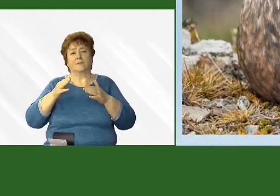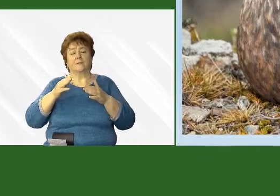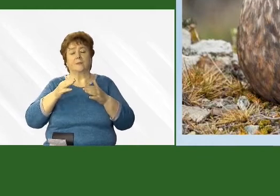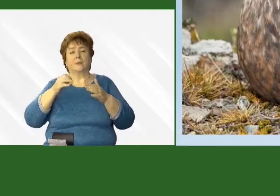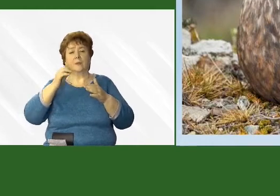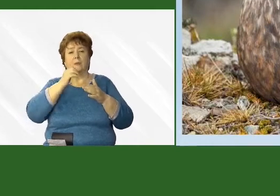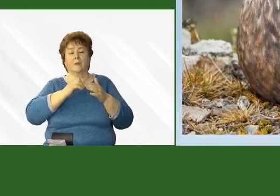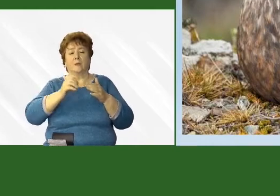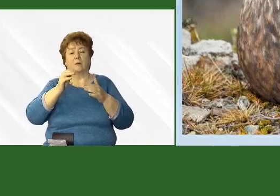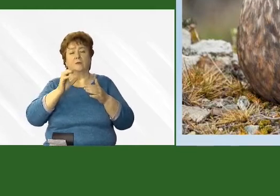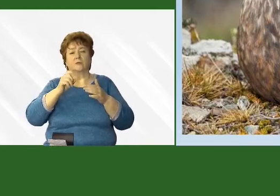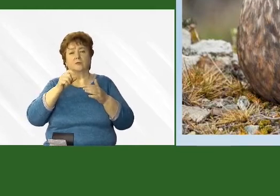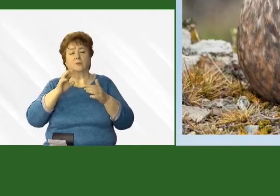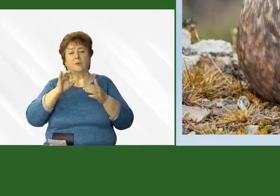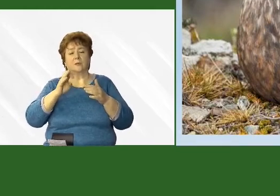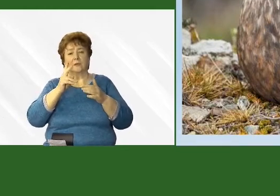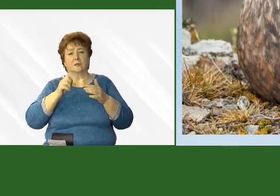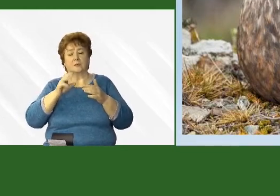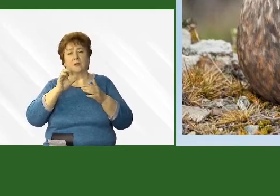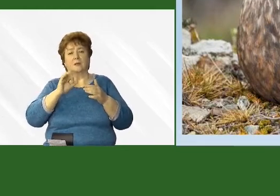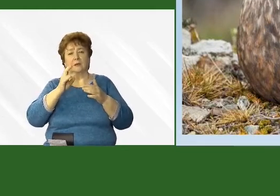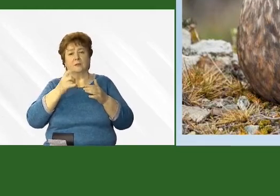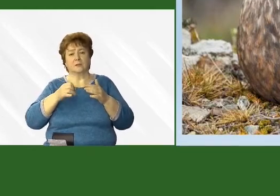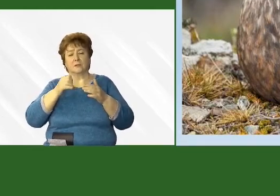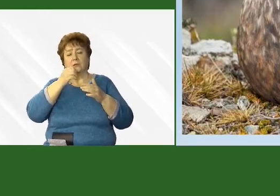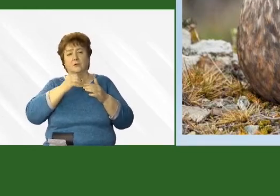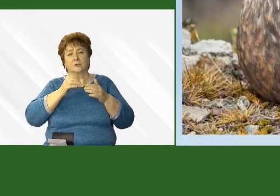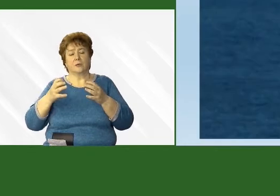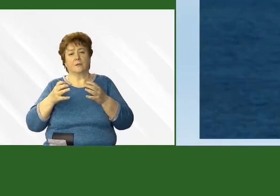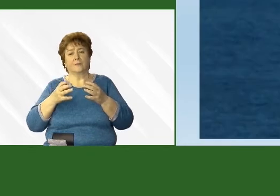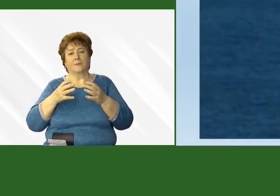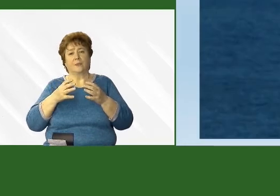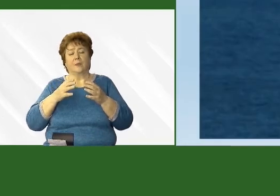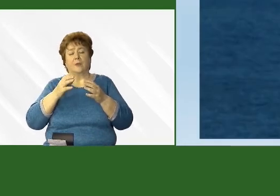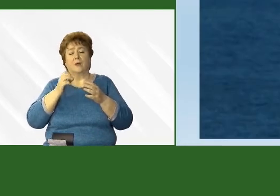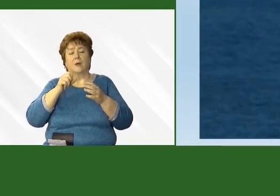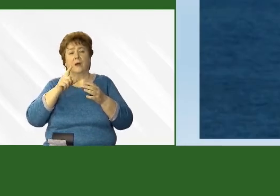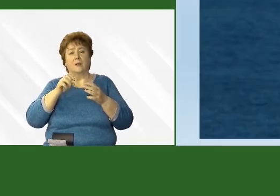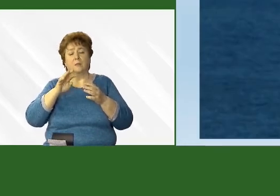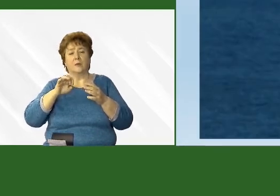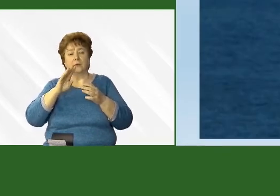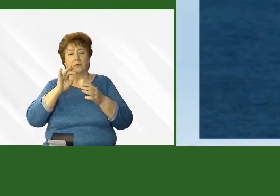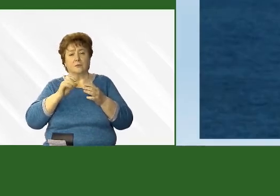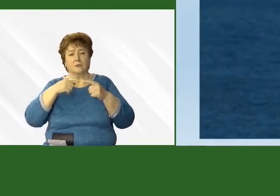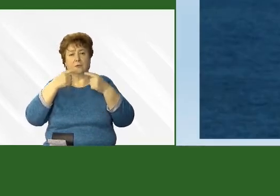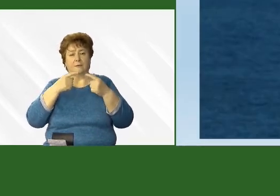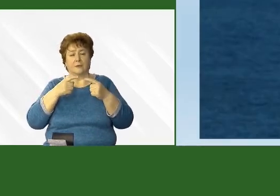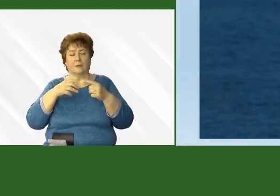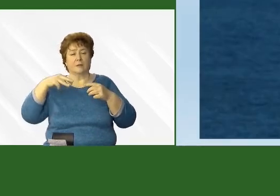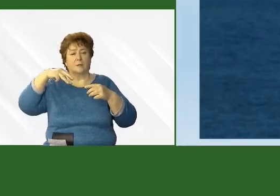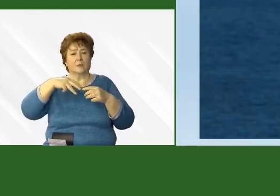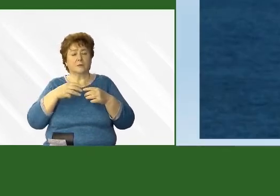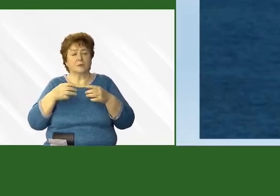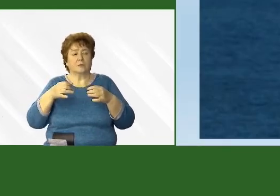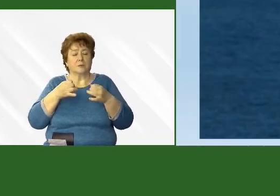пояса, субантарктической и антарктической зонах южного полушария. Про альбатроса иногда говорят: морской